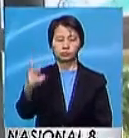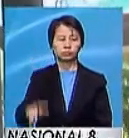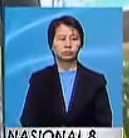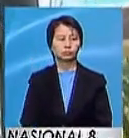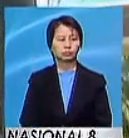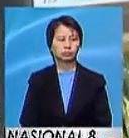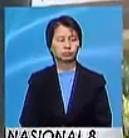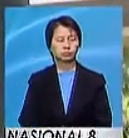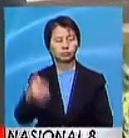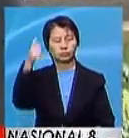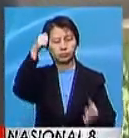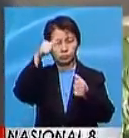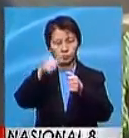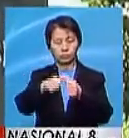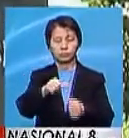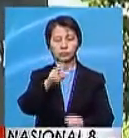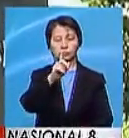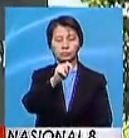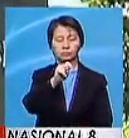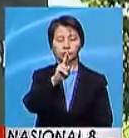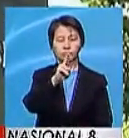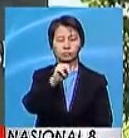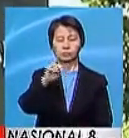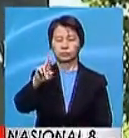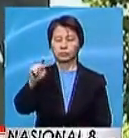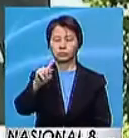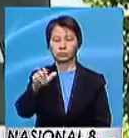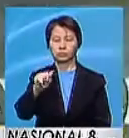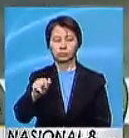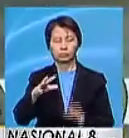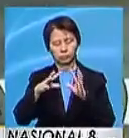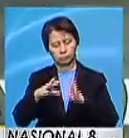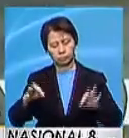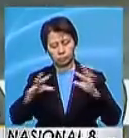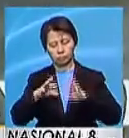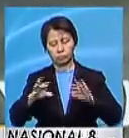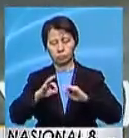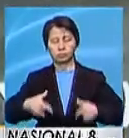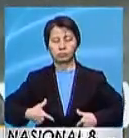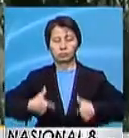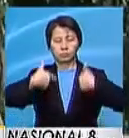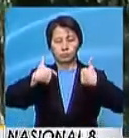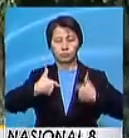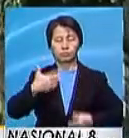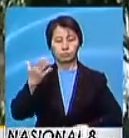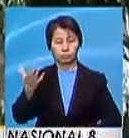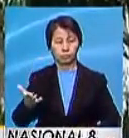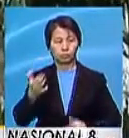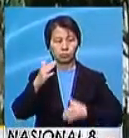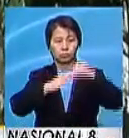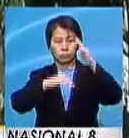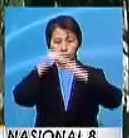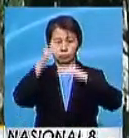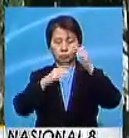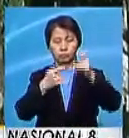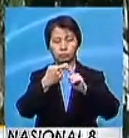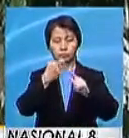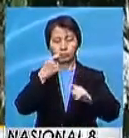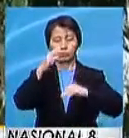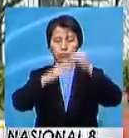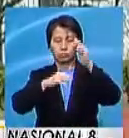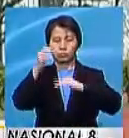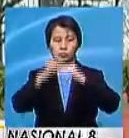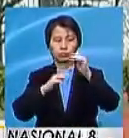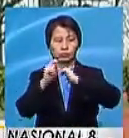Memorial Tun Abdul Razak Kuala Lumpur memaparkan pelbagai kisah perjalanan hidup Allahyarham. Bangunan ini berasal daripada bangunan